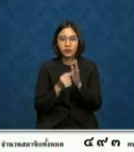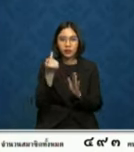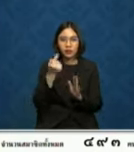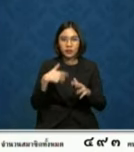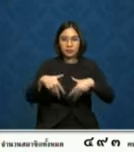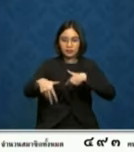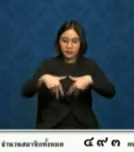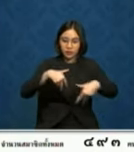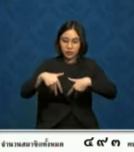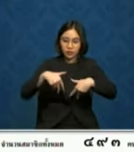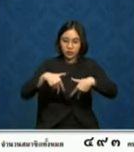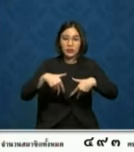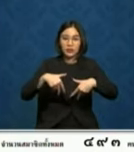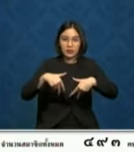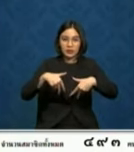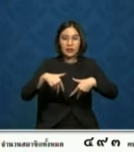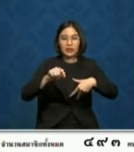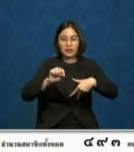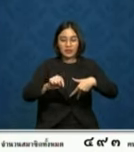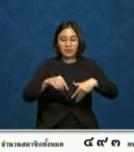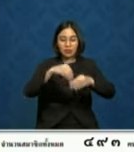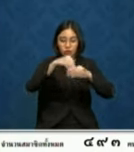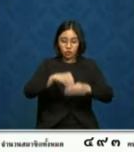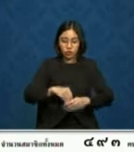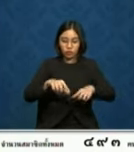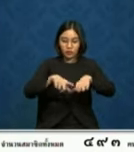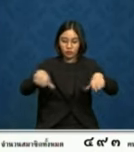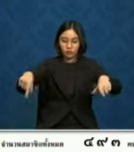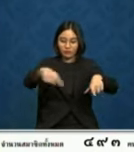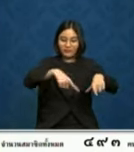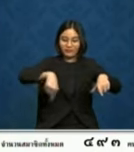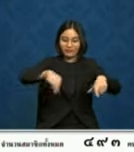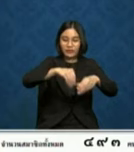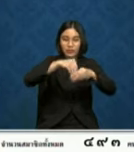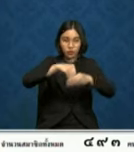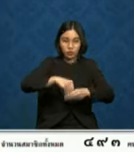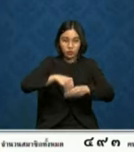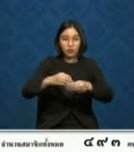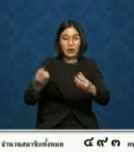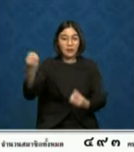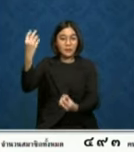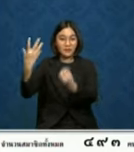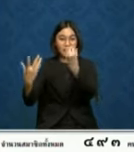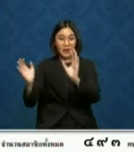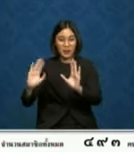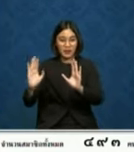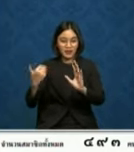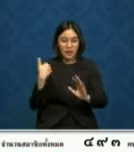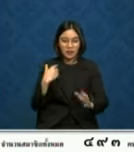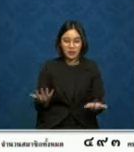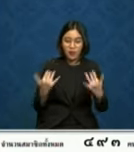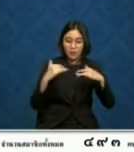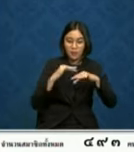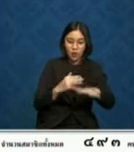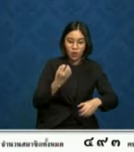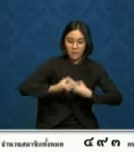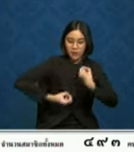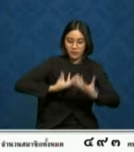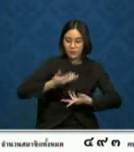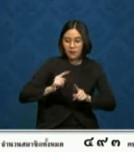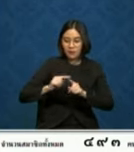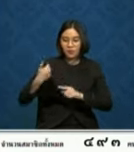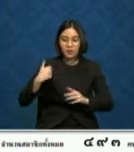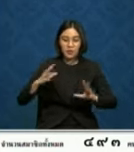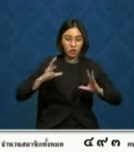พี่น้องประชาชนในพื้นที่ที่มีสวนได้สวนเสียที่อยู่ในเขตอุทยานเนี่ยที่ไม่ได้เป็นป่านะครับเขาก็มาให้ความคิดเห็นกันมีการ